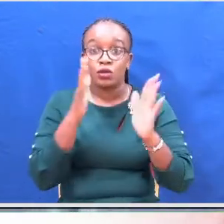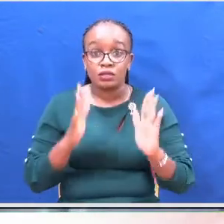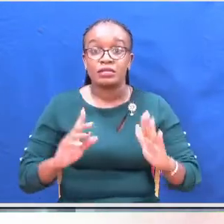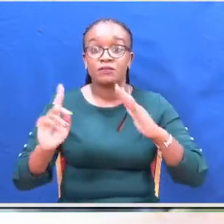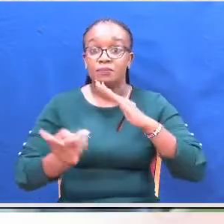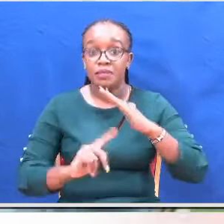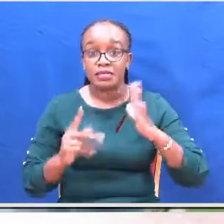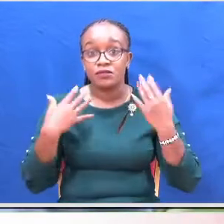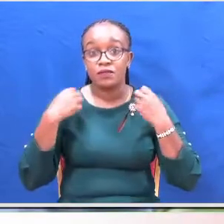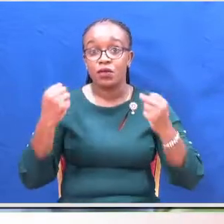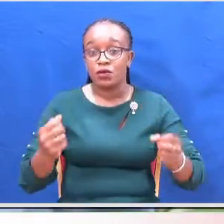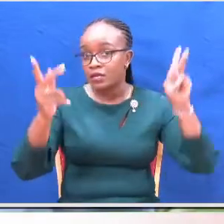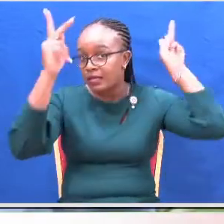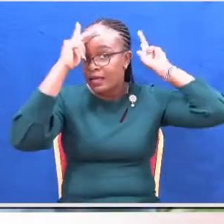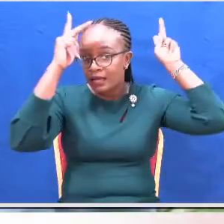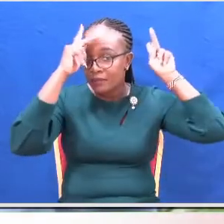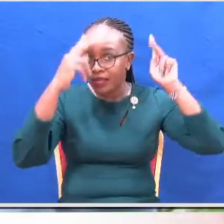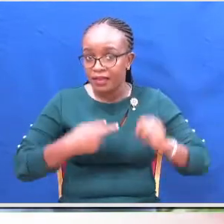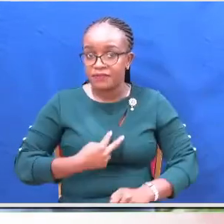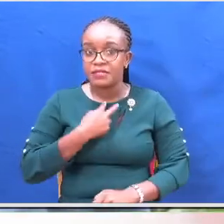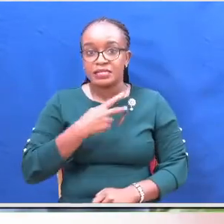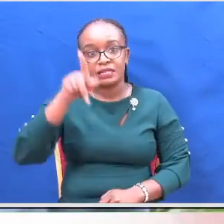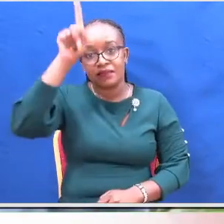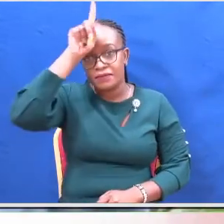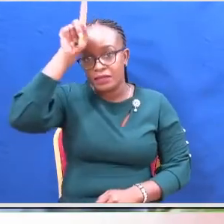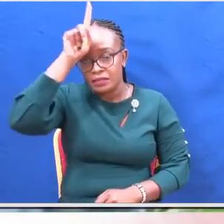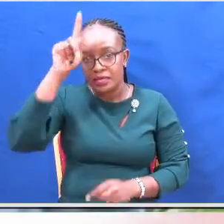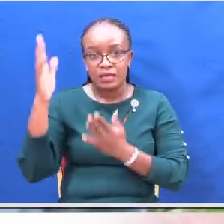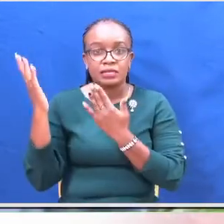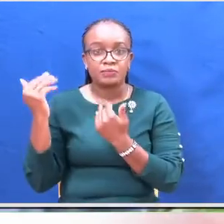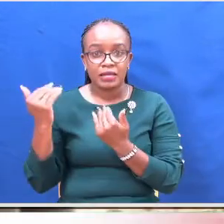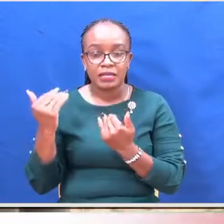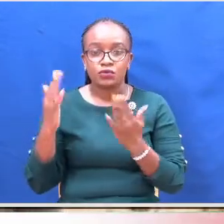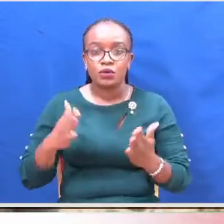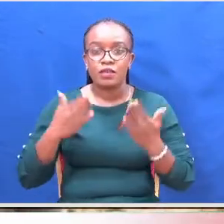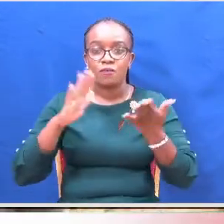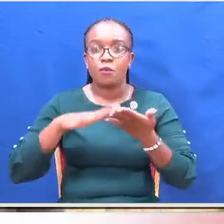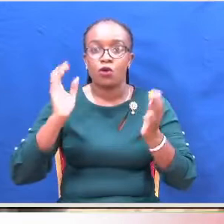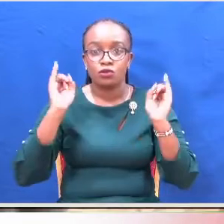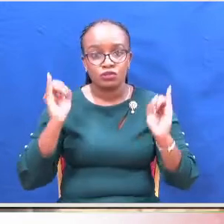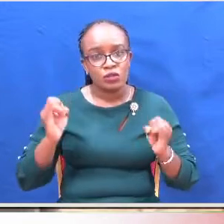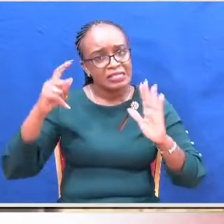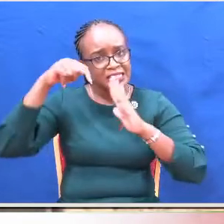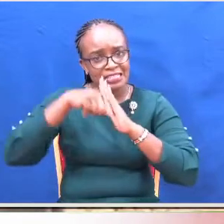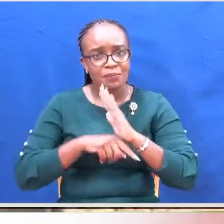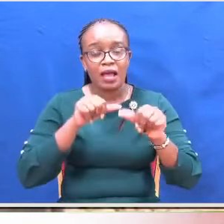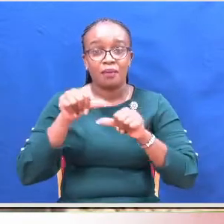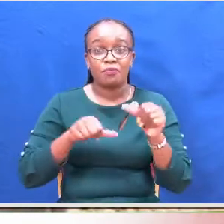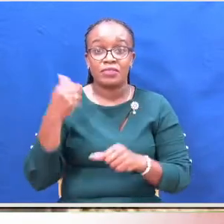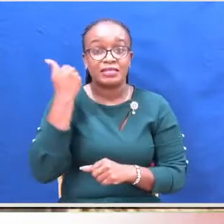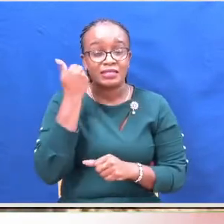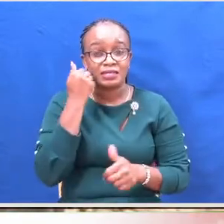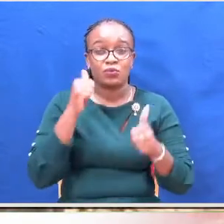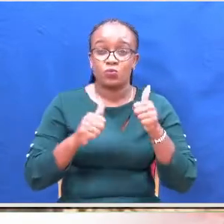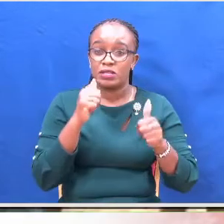katika kaunti ya Kakamega walizuru kijiji hicho na wanatarajiwa kutoa taarifa kamili kuhusu ugonjwa huo ambao